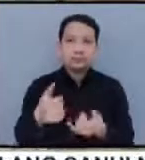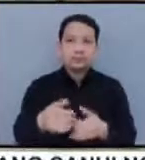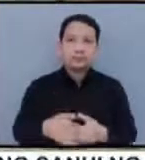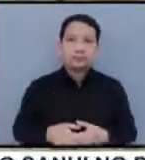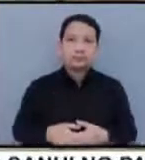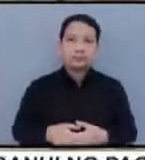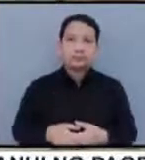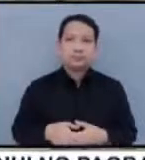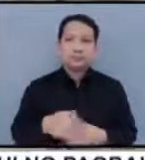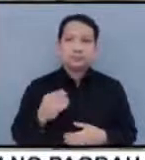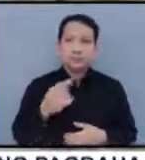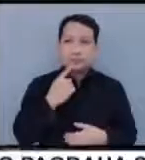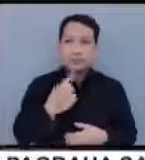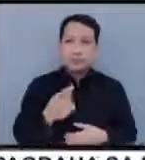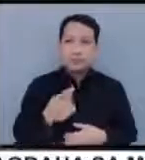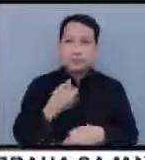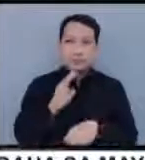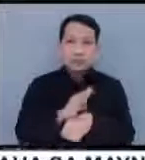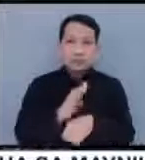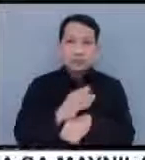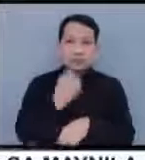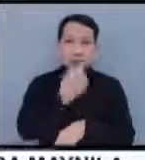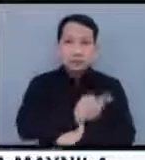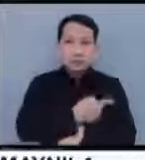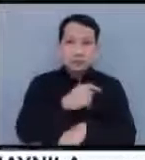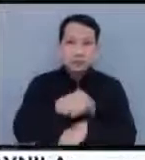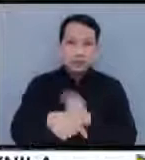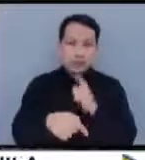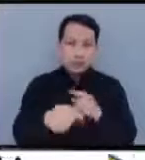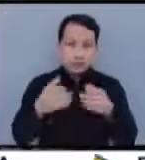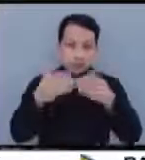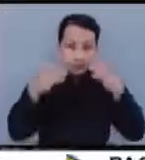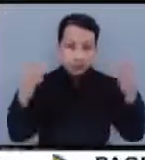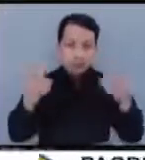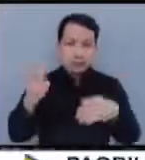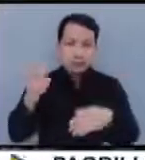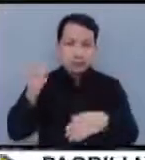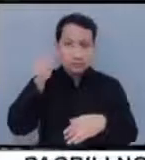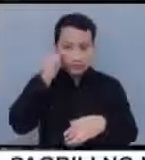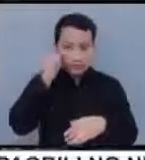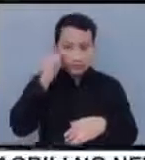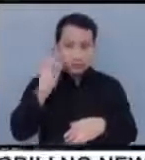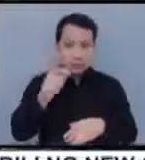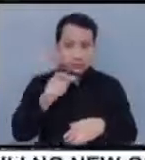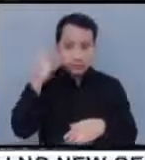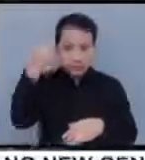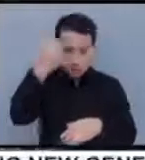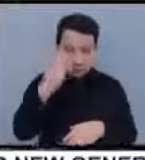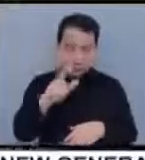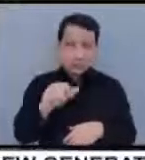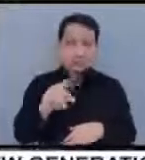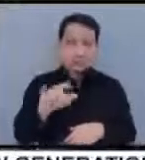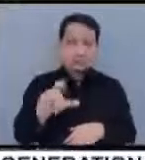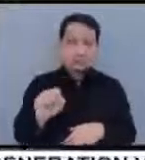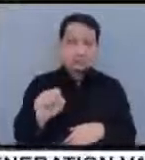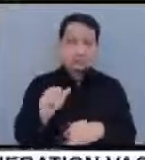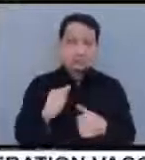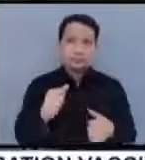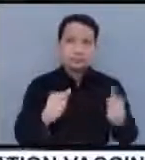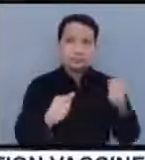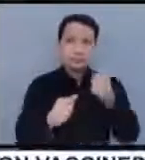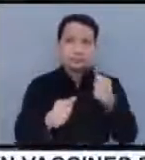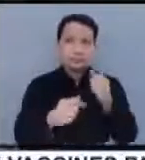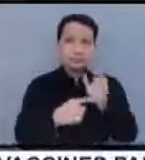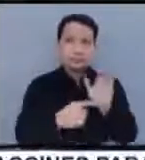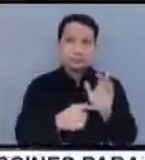Ngayong Baclaran Day ay pinagdidiwang ang kapistahan ni San Lorenzo, Diakono at Martir. Pinangunahan naman ni Reverend Father